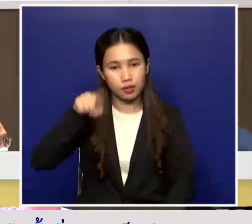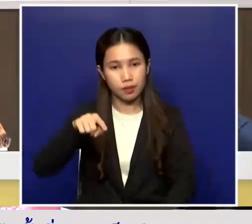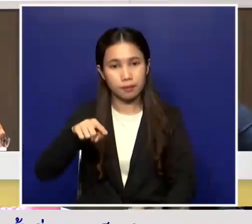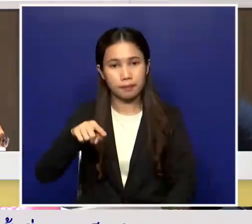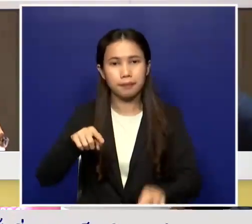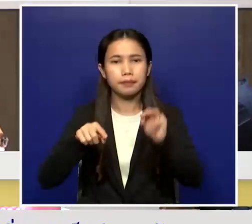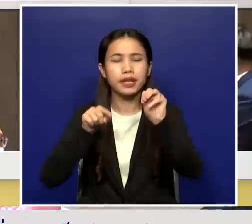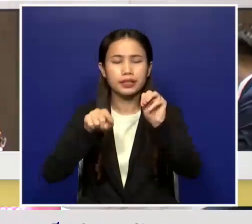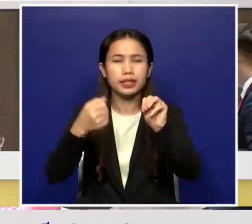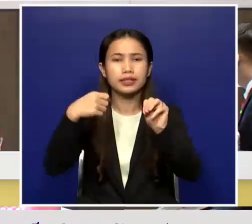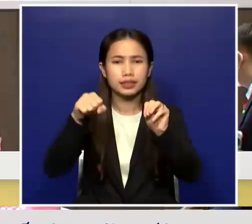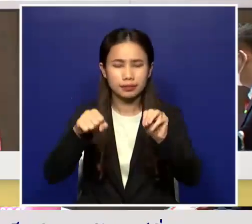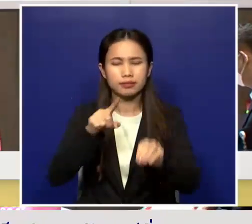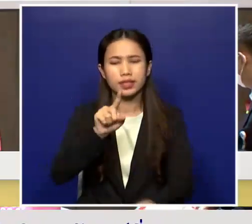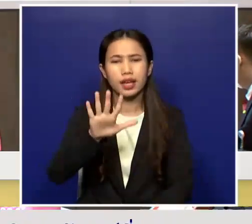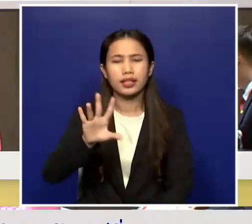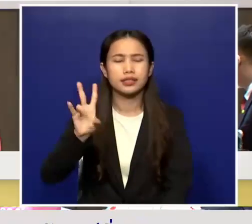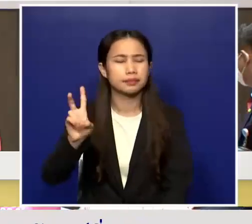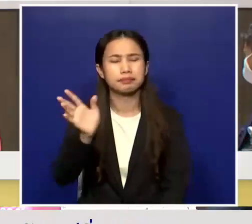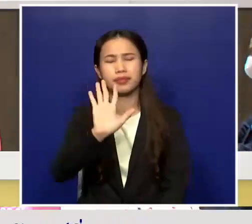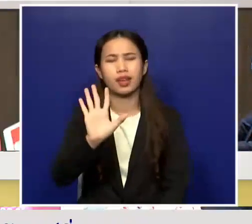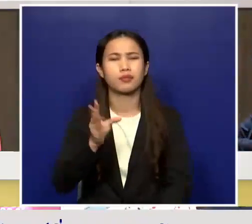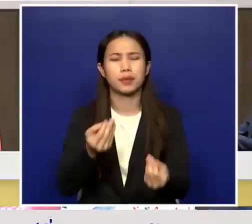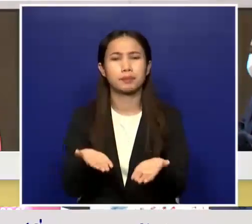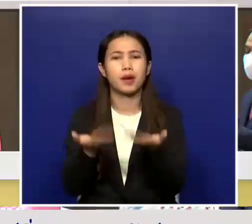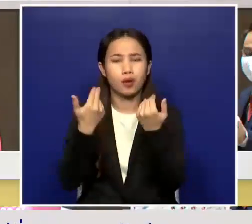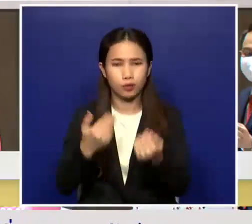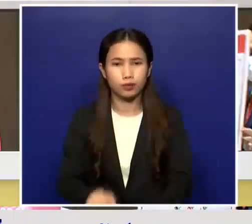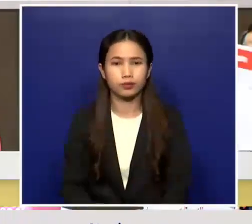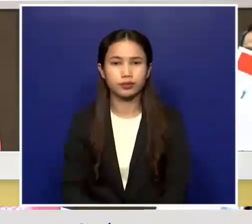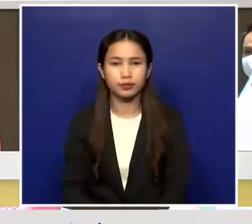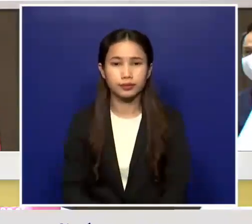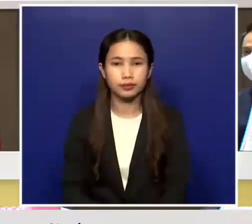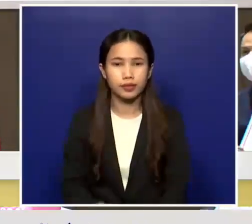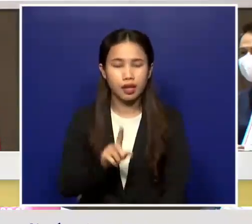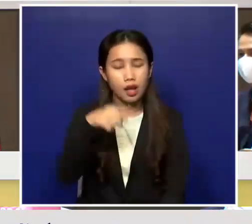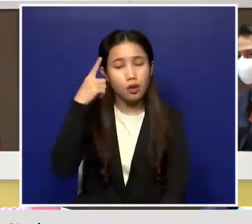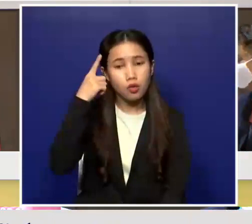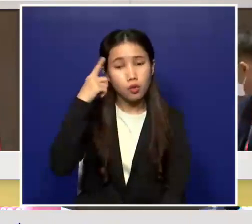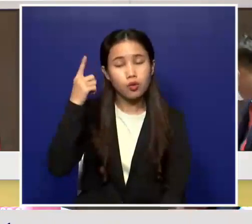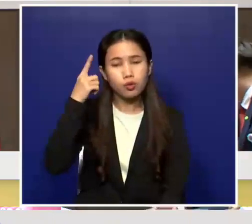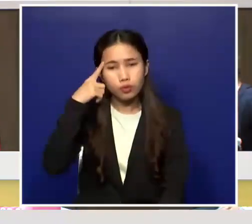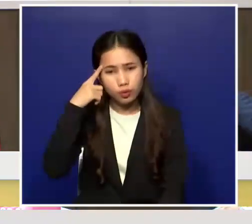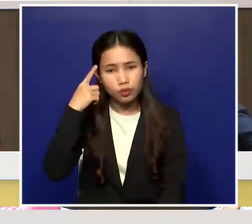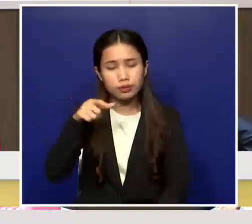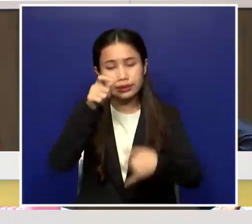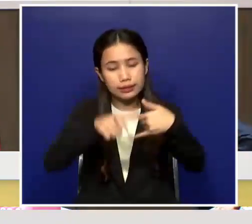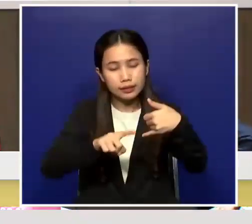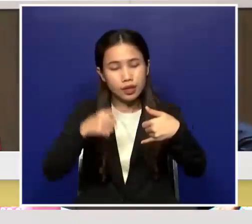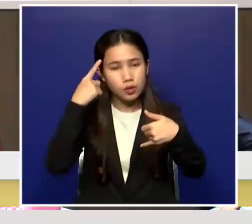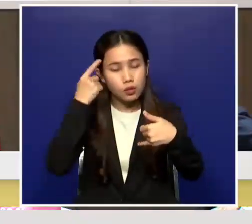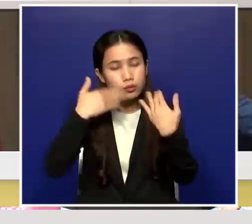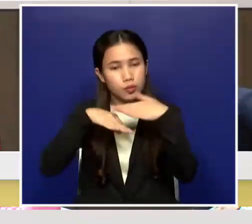ไปใช้157มันหน่อมแนมมันเบาไอ้นี่แก้งรู้หรือว่ารู้พฤติกรรมมีส่วนร่ว